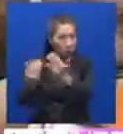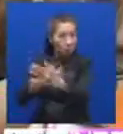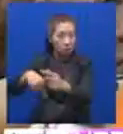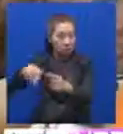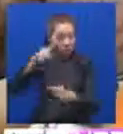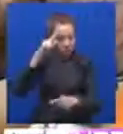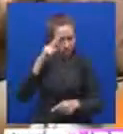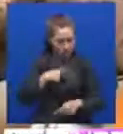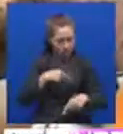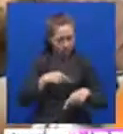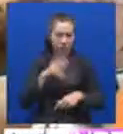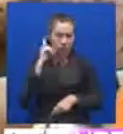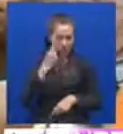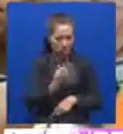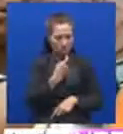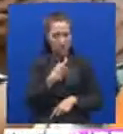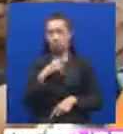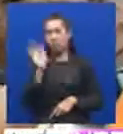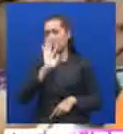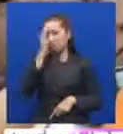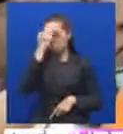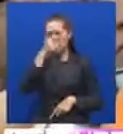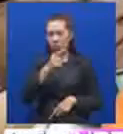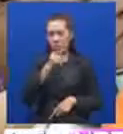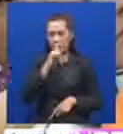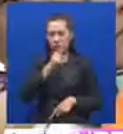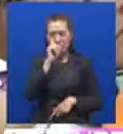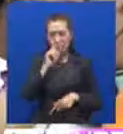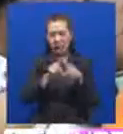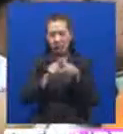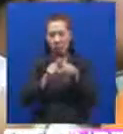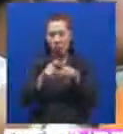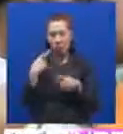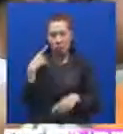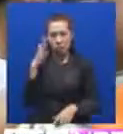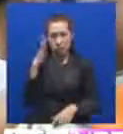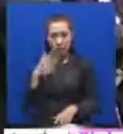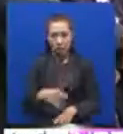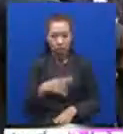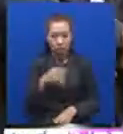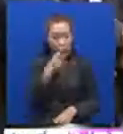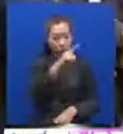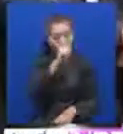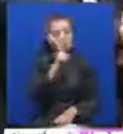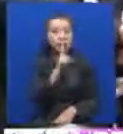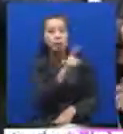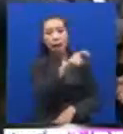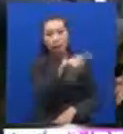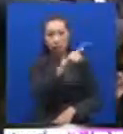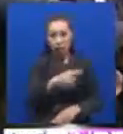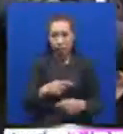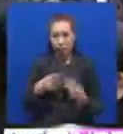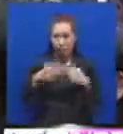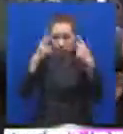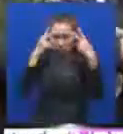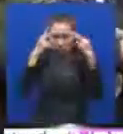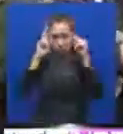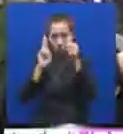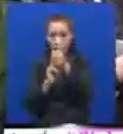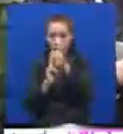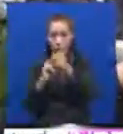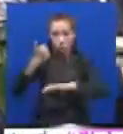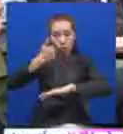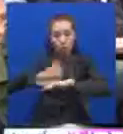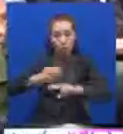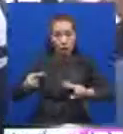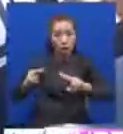นี้เพราะเป็นคำถามที่ไร้สาระขอให้ไปถามกับผู้ที่พูดด้านพลเอกประวิตรวงษ์สุวรรณรองนายกรัฐมนตรีและรัฐมนตรี